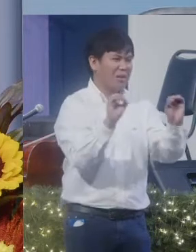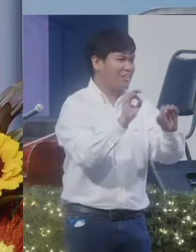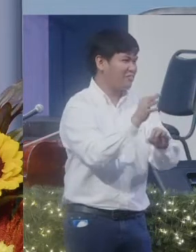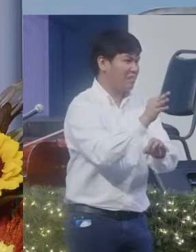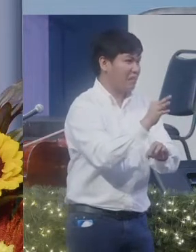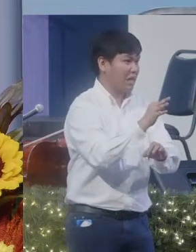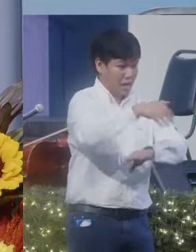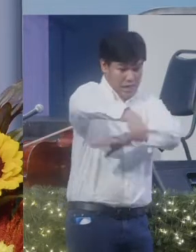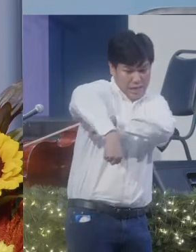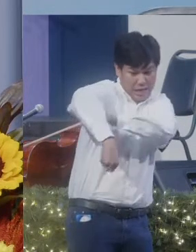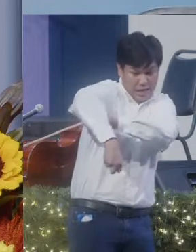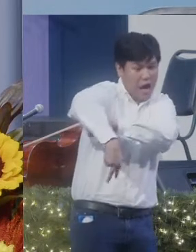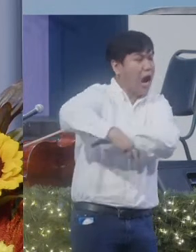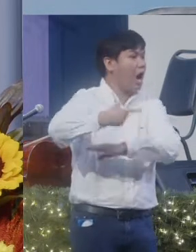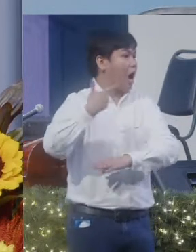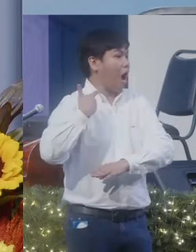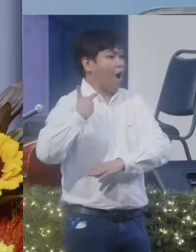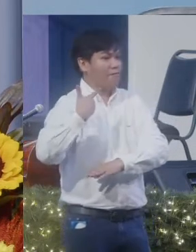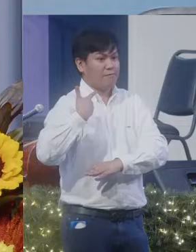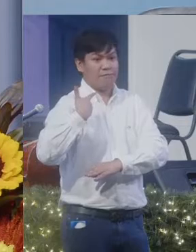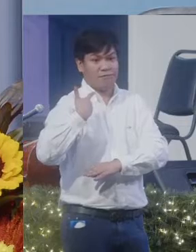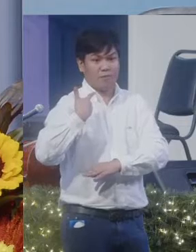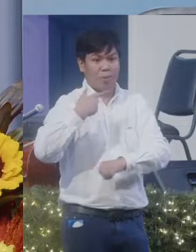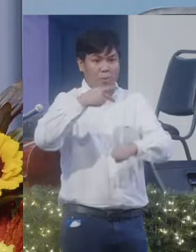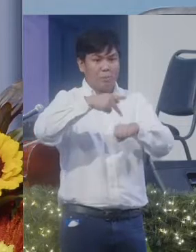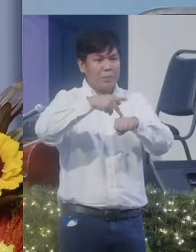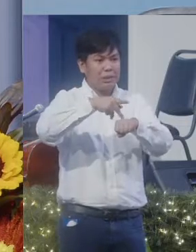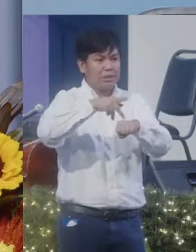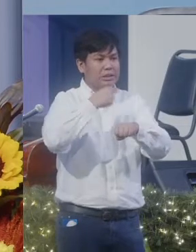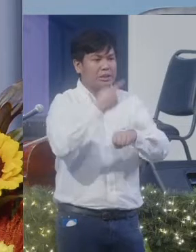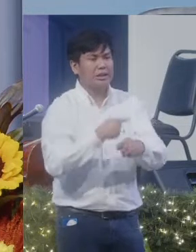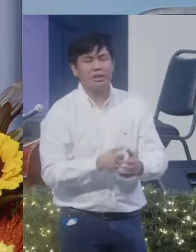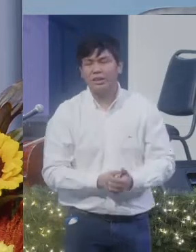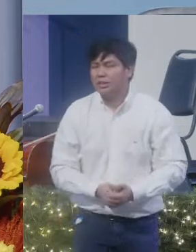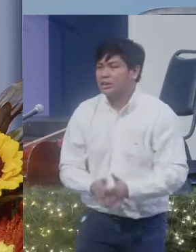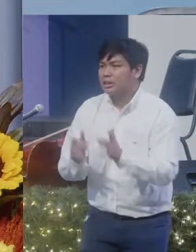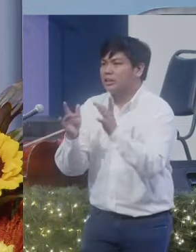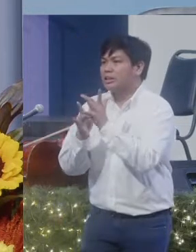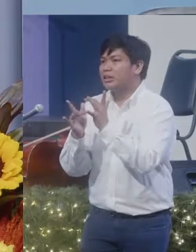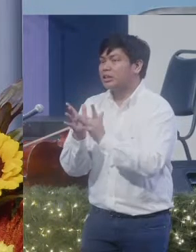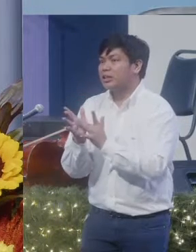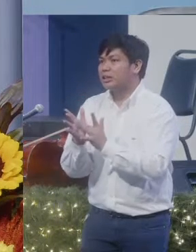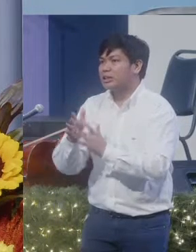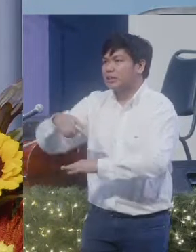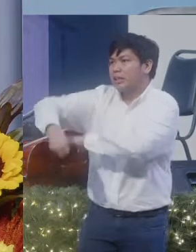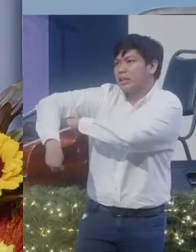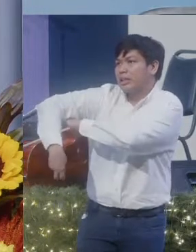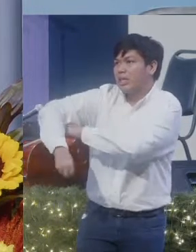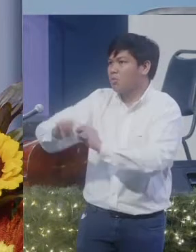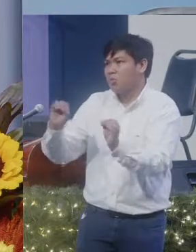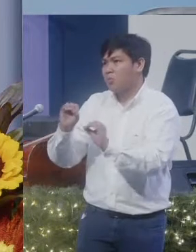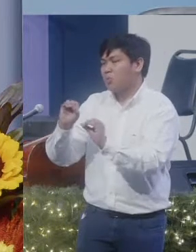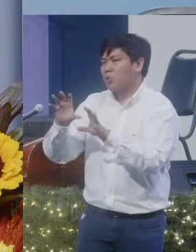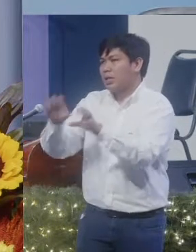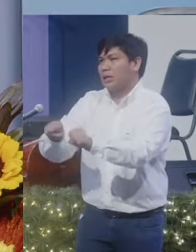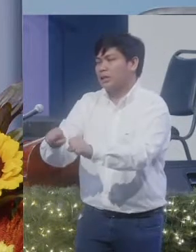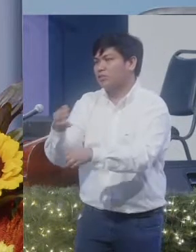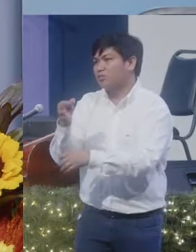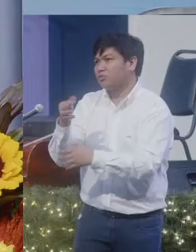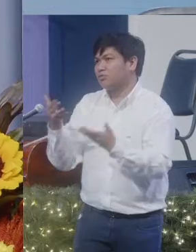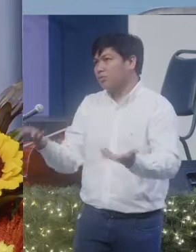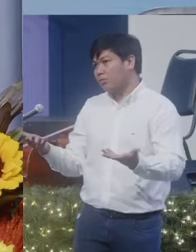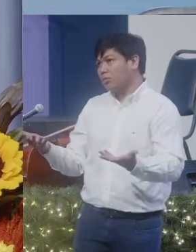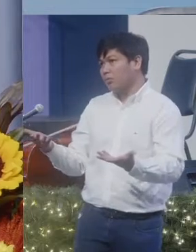nga sa verse 5, we toiled all night. So alam natin na sa gabi sila nangingisda. Yung